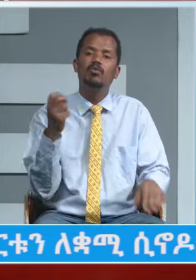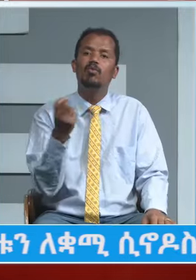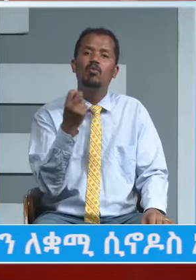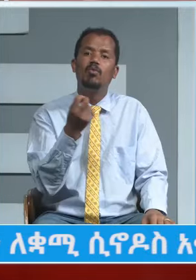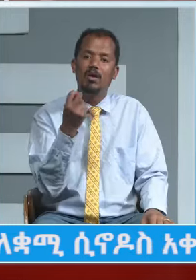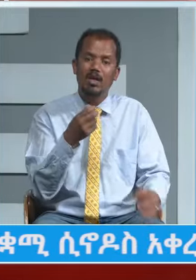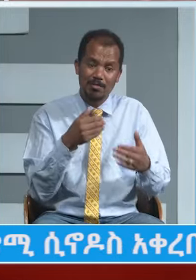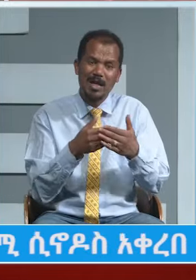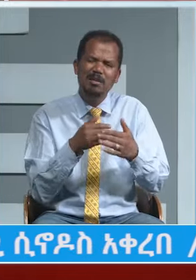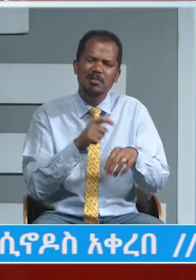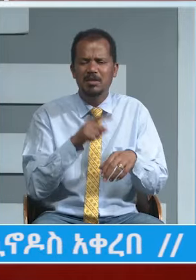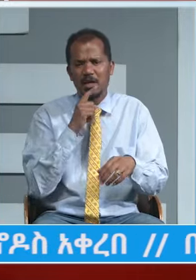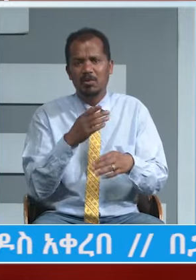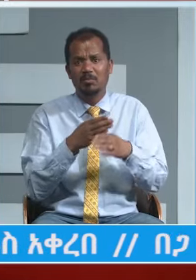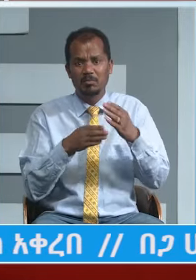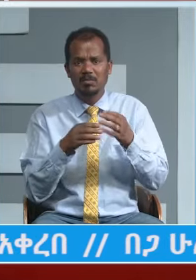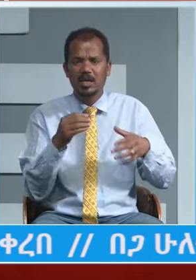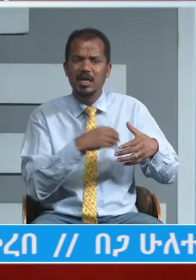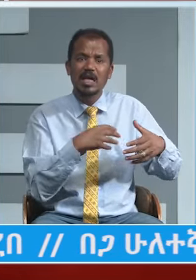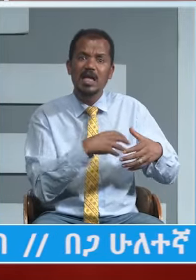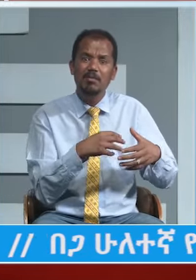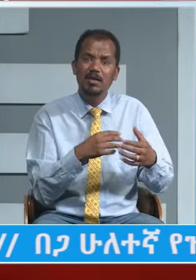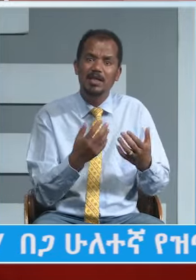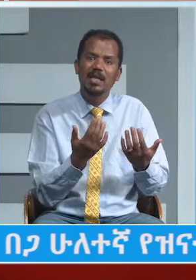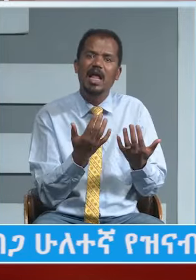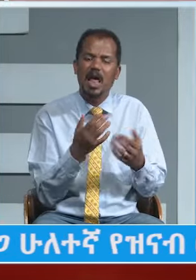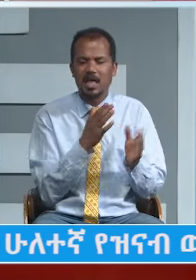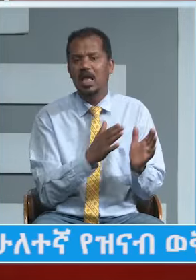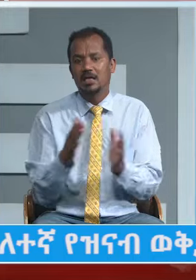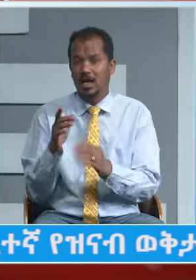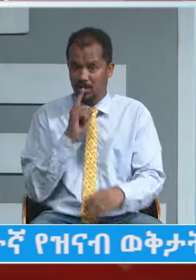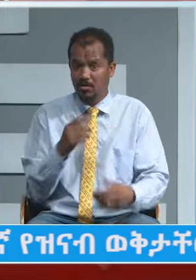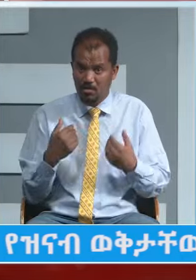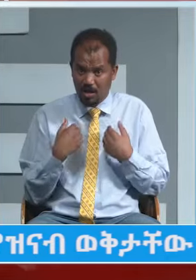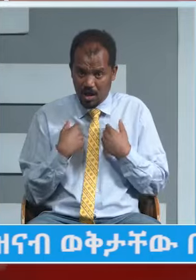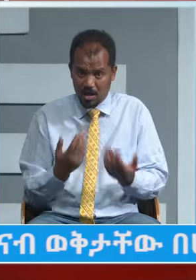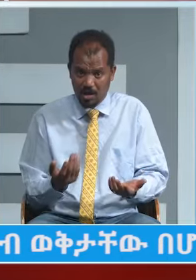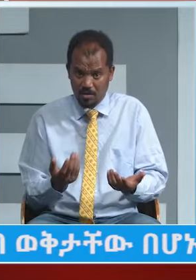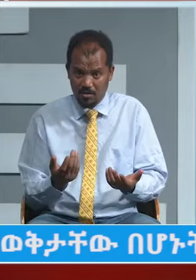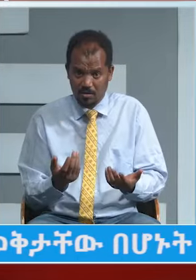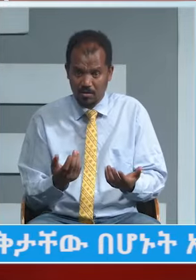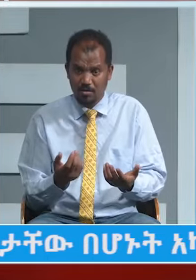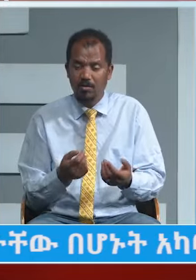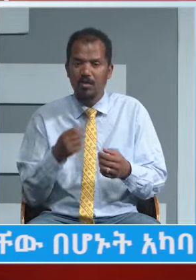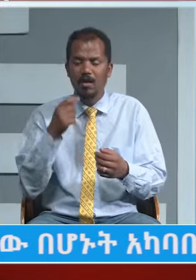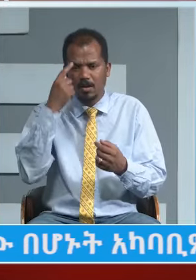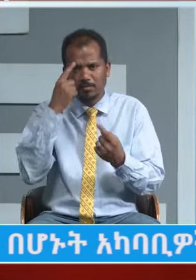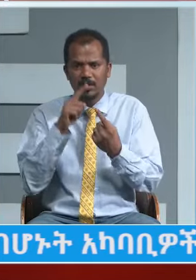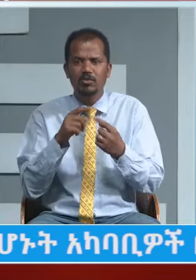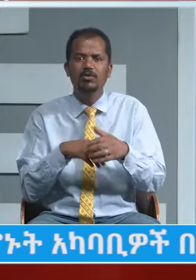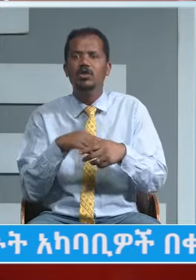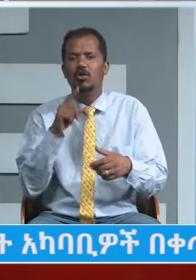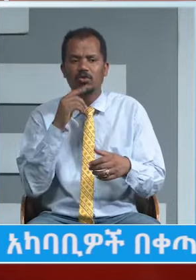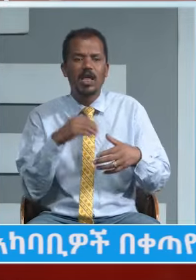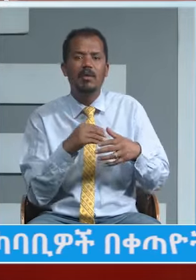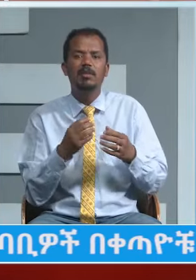ወረዳው በቅርብ ጊዜ የተደራጀ ስለሆነ የገቢ ምንጭ መስመሮቻችን ገና እየዘረጋን ነው ያለ ነው። እና ከዛ የተነሳ ያው ፕላኖችን እያወረደን ነው